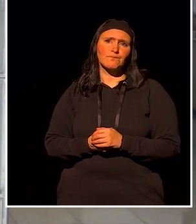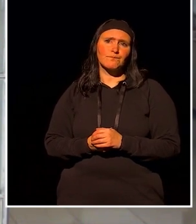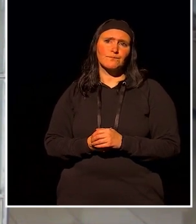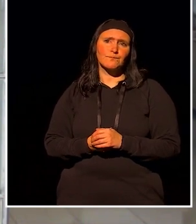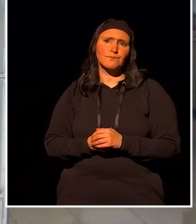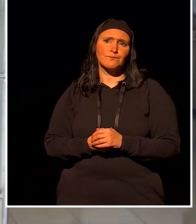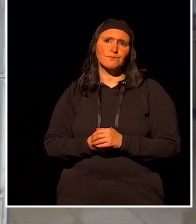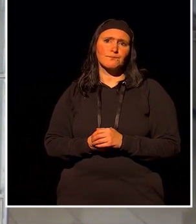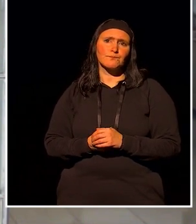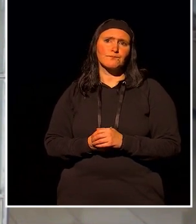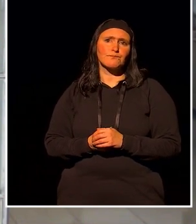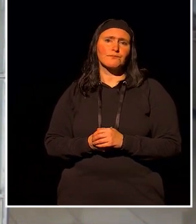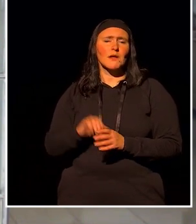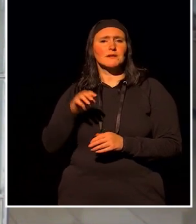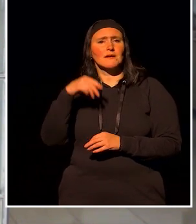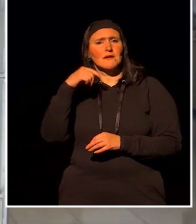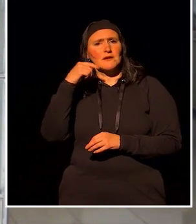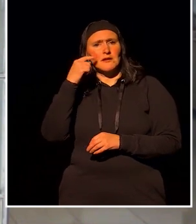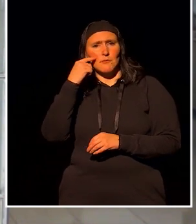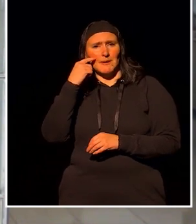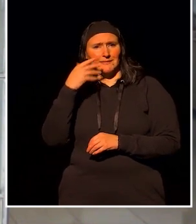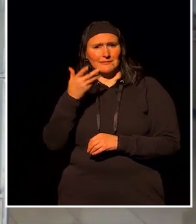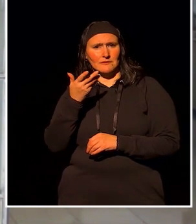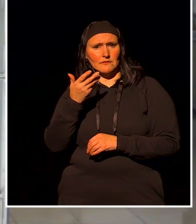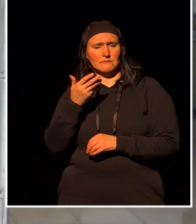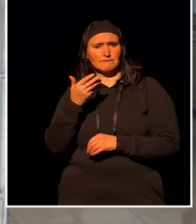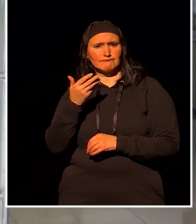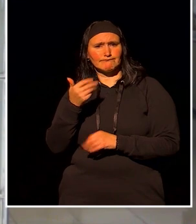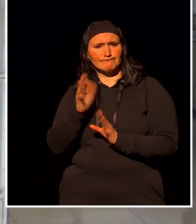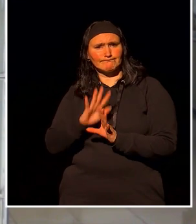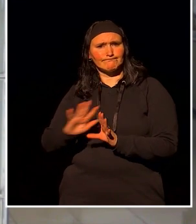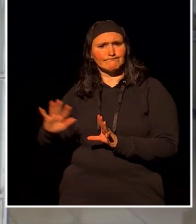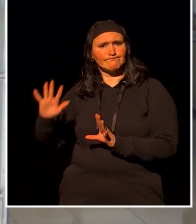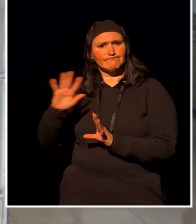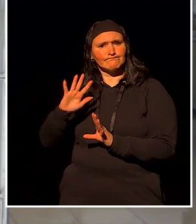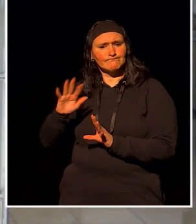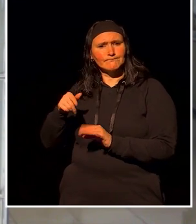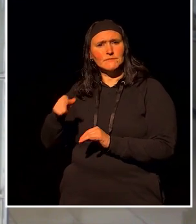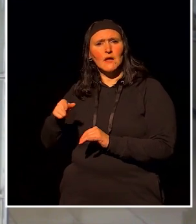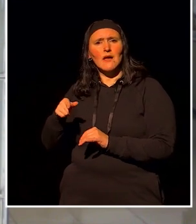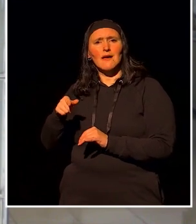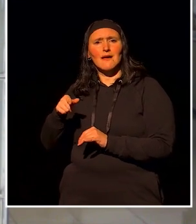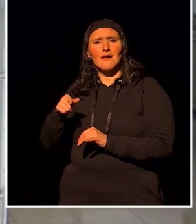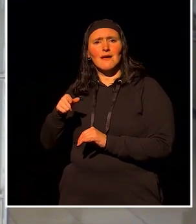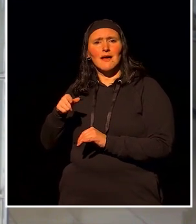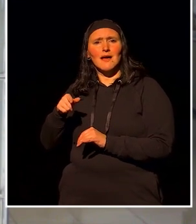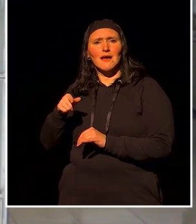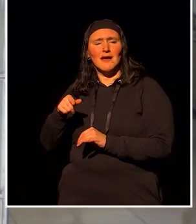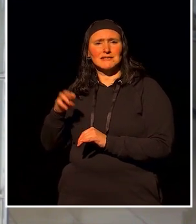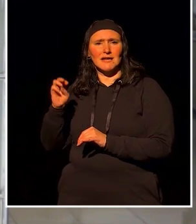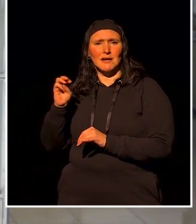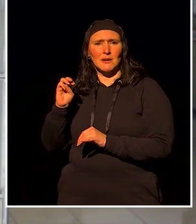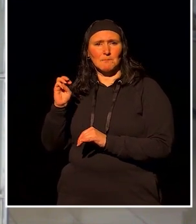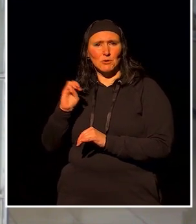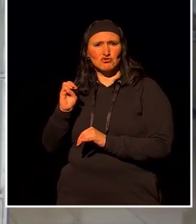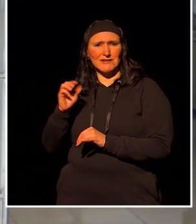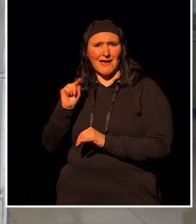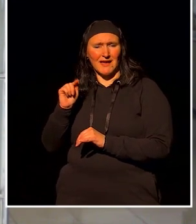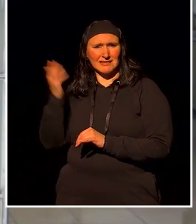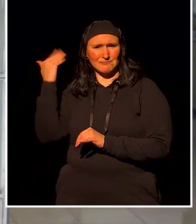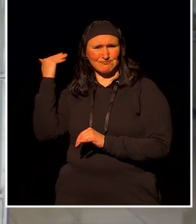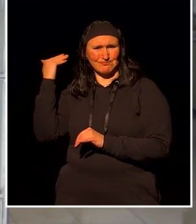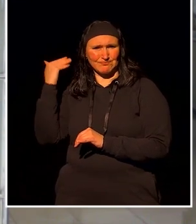in Israel wird sehr, sehr viel über diese berühmte Rede von Moshe Dayan 1956,